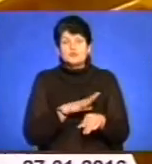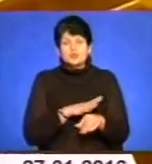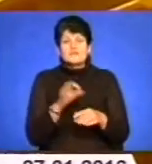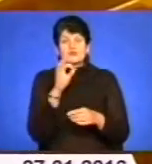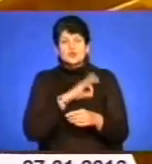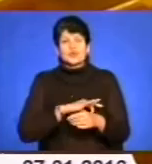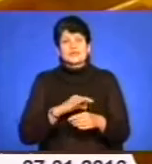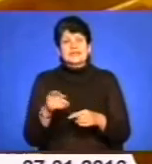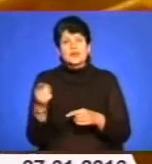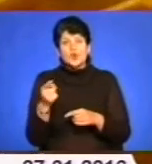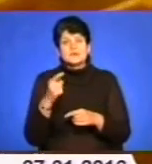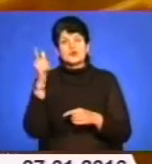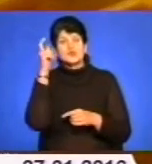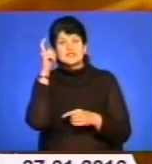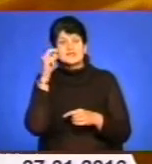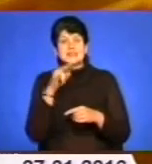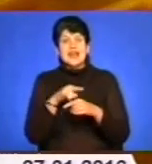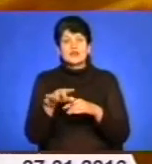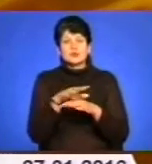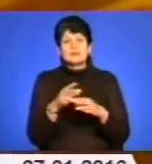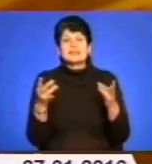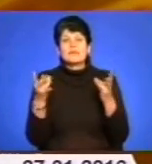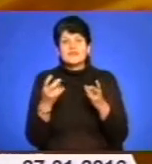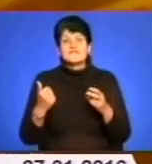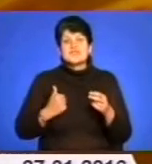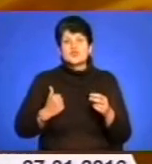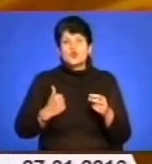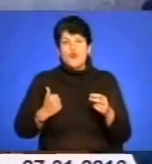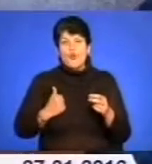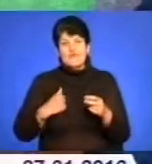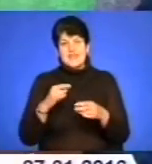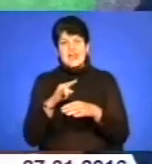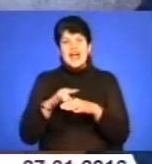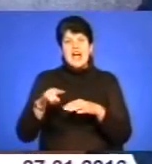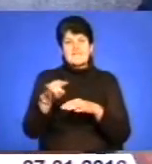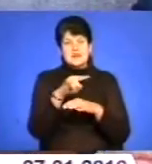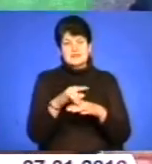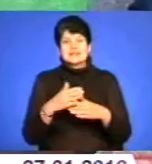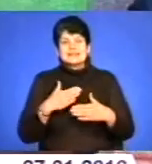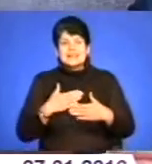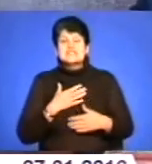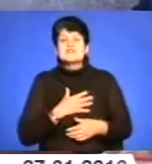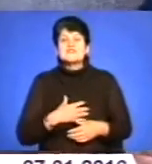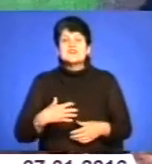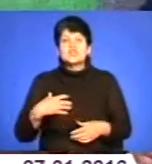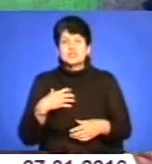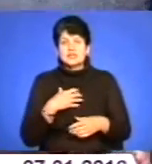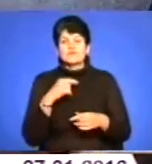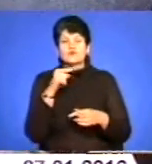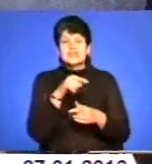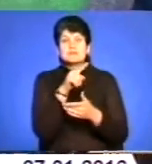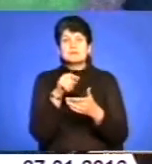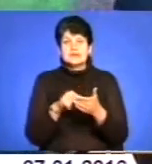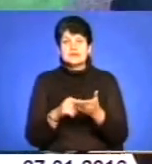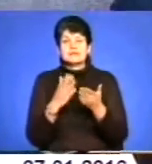та Чортківського аеродромів для потреб військової авіації. Для нас надзвичайно важливо, щоб ті питання, які ми